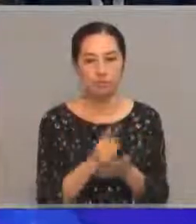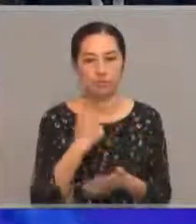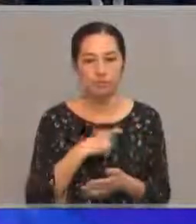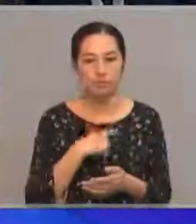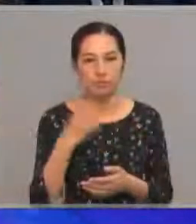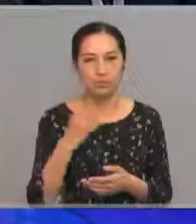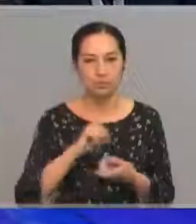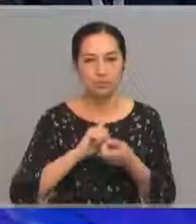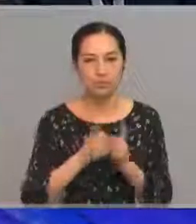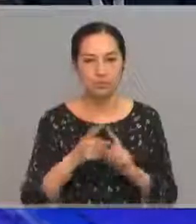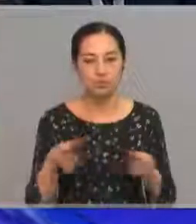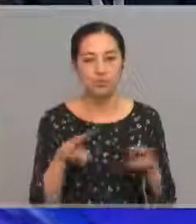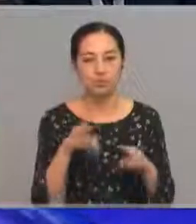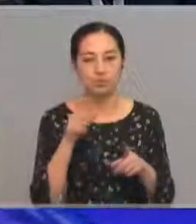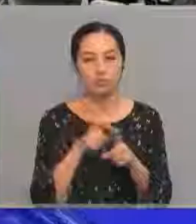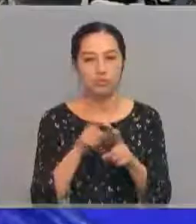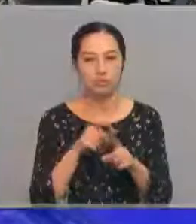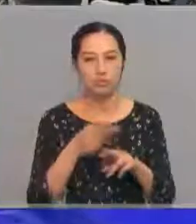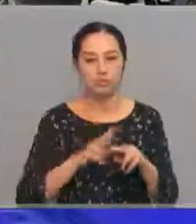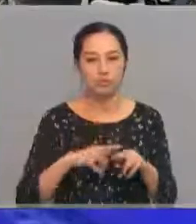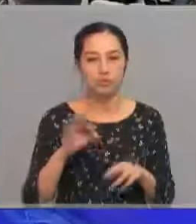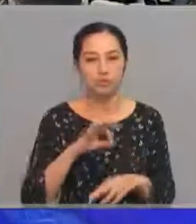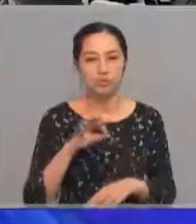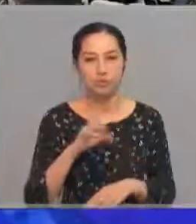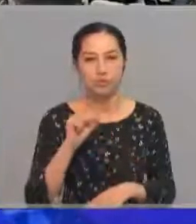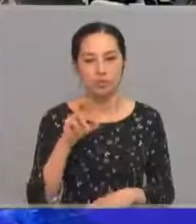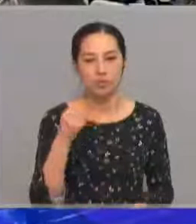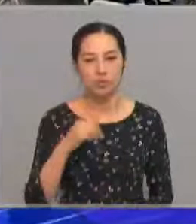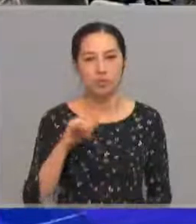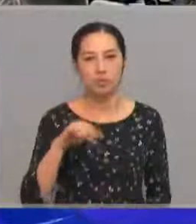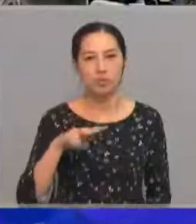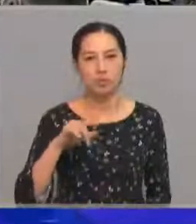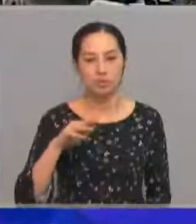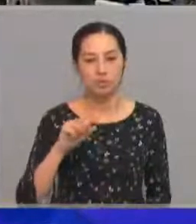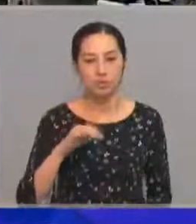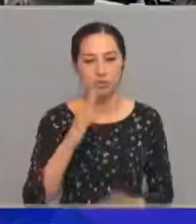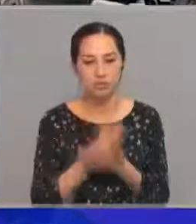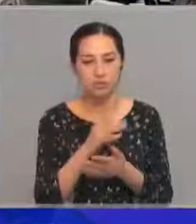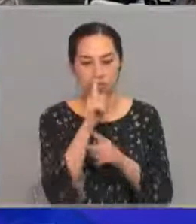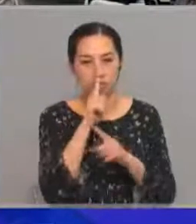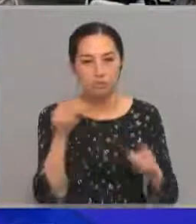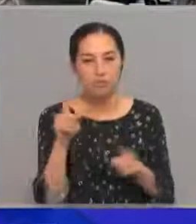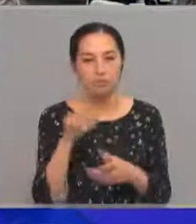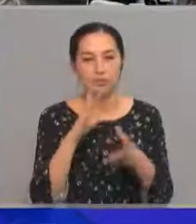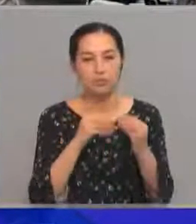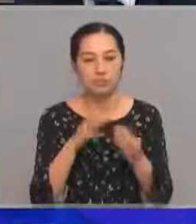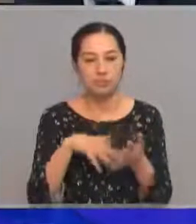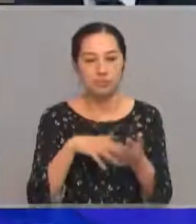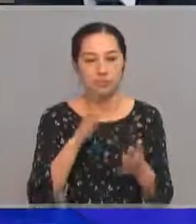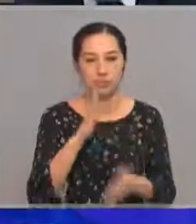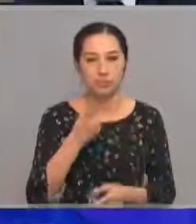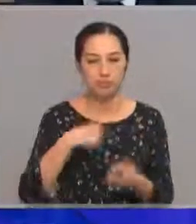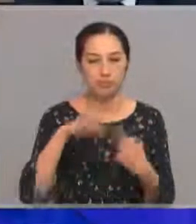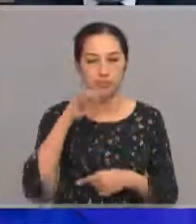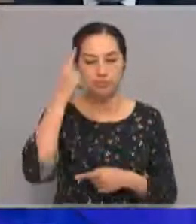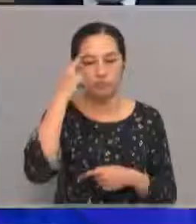По словам президента, в названиях новых областей Абай, Алатау и Жетысу есть особое значение. Мы будем продолжать освежать в